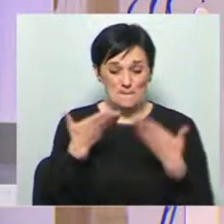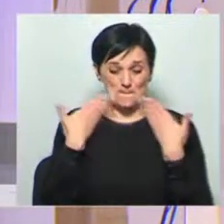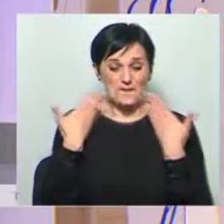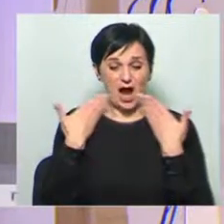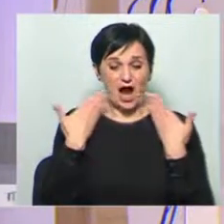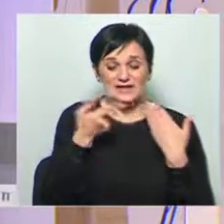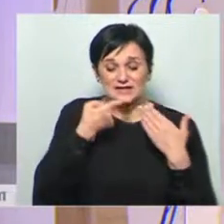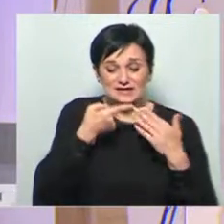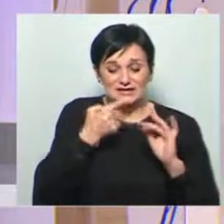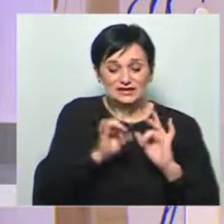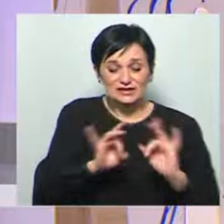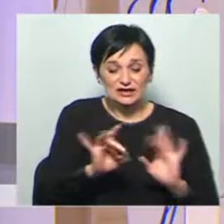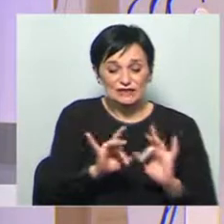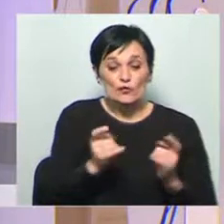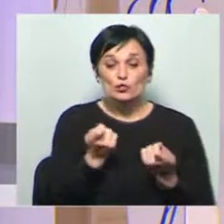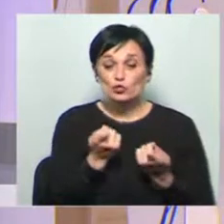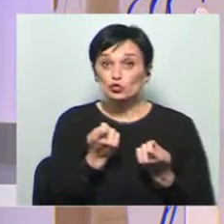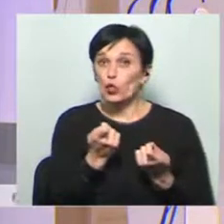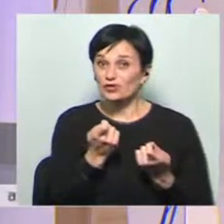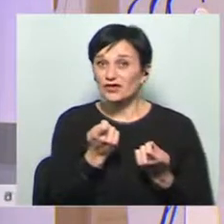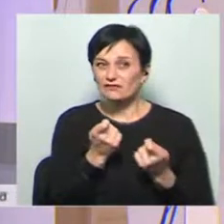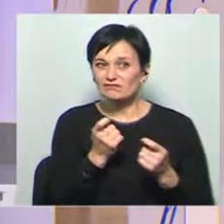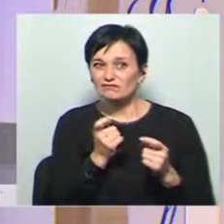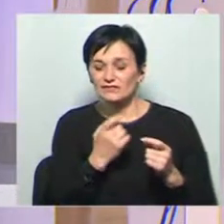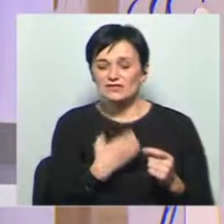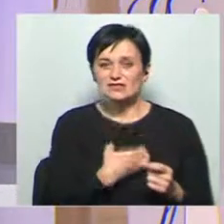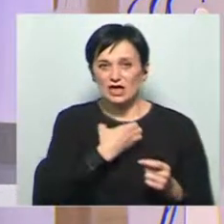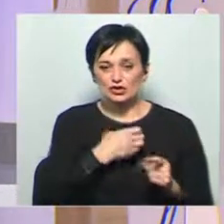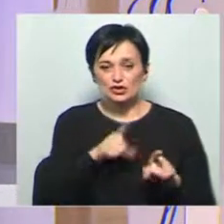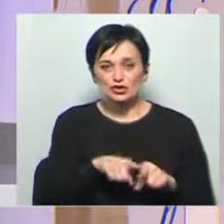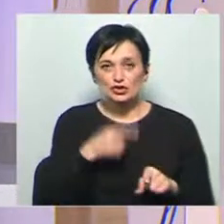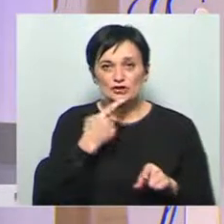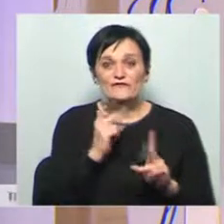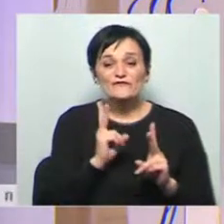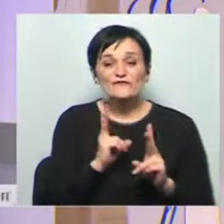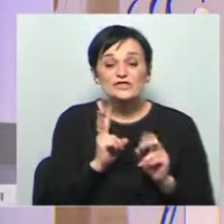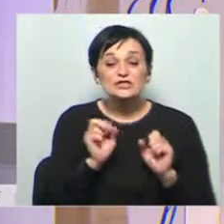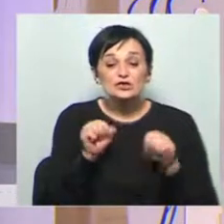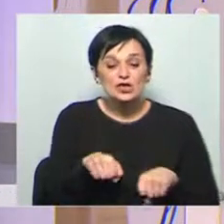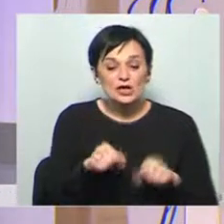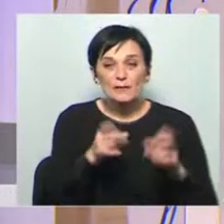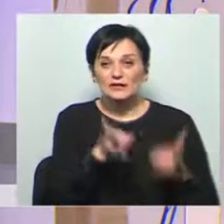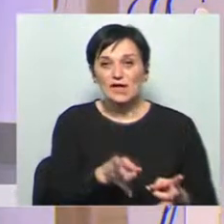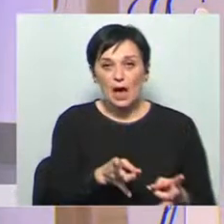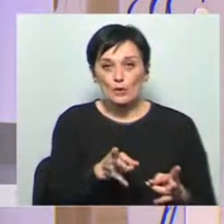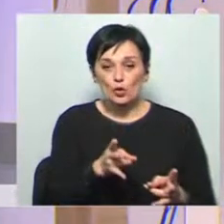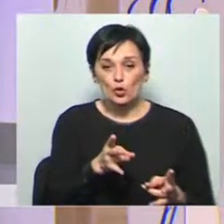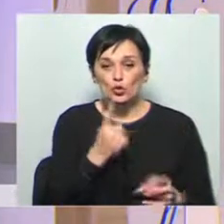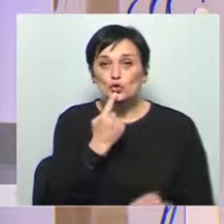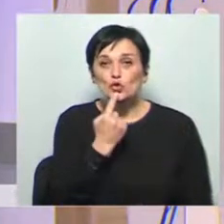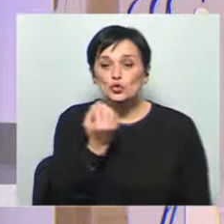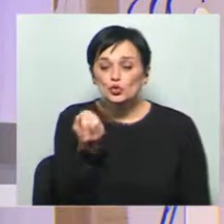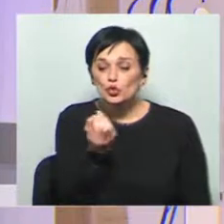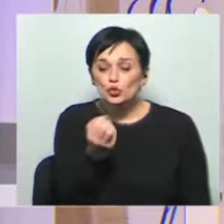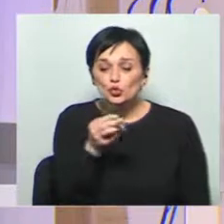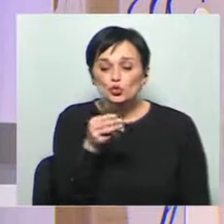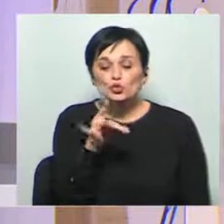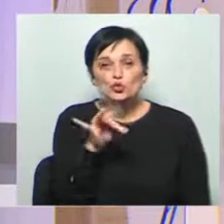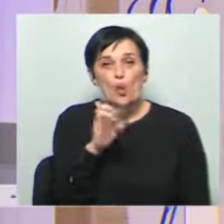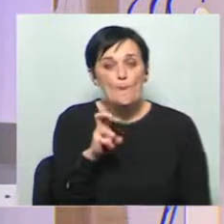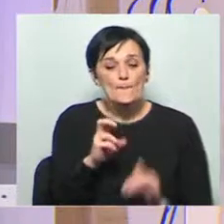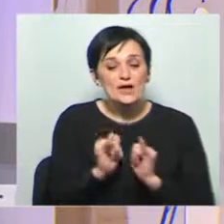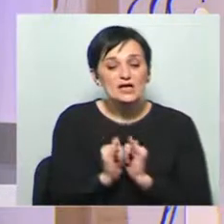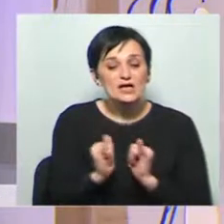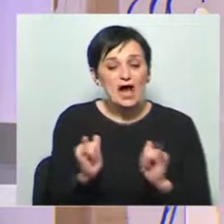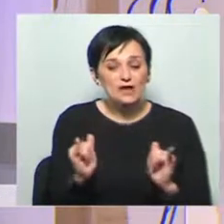მარტივად, მაგრამ ცოტა უფრო საშიშადაც ვთქვათ ეს ამბავი, ვის შეიძლება დაემართოს თრომბი? ძირითადად განუვითარდეს თრომბი